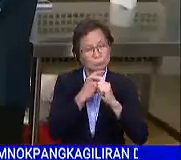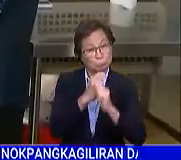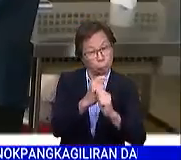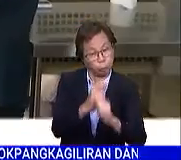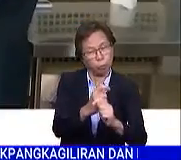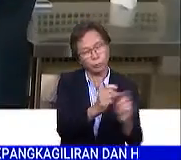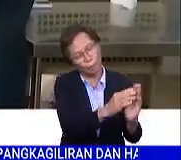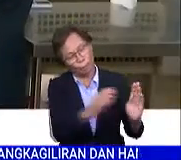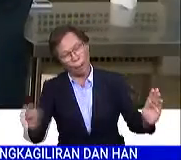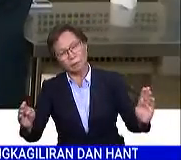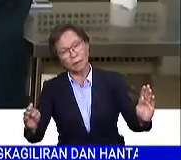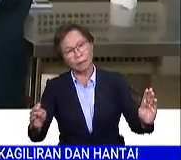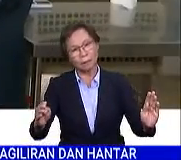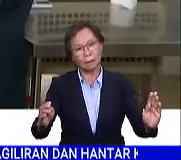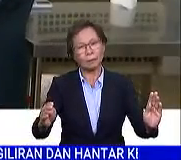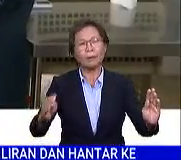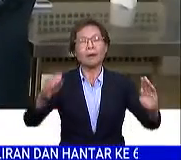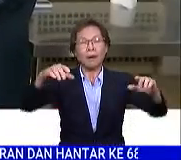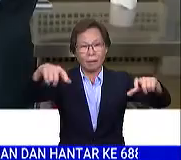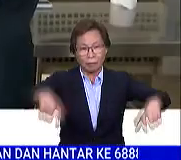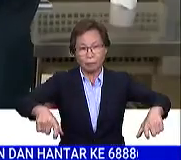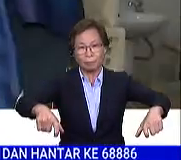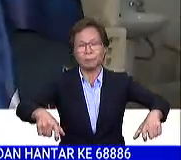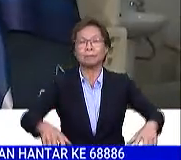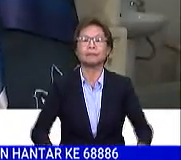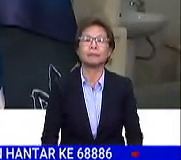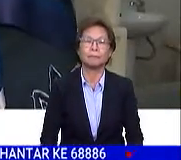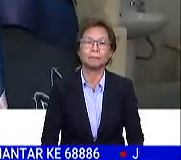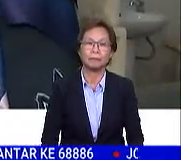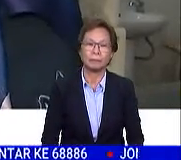khususnya sepanjang tempoh Sekatan Pergerakan Penuh.